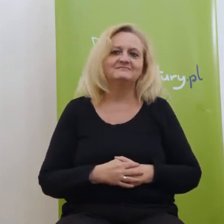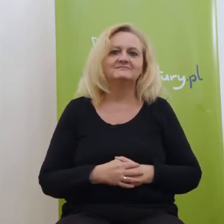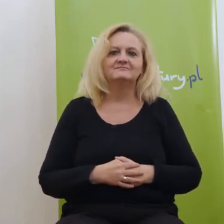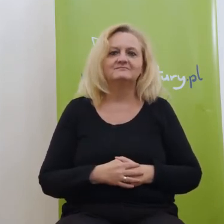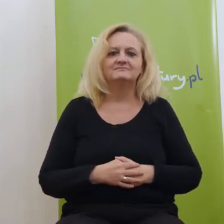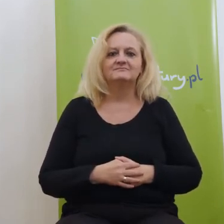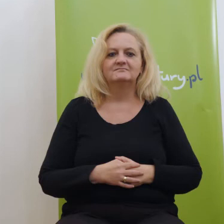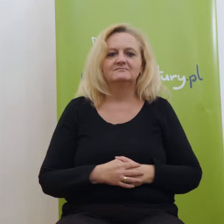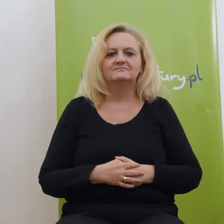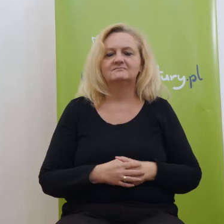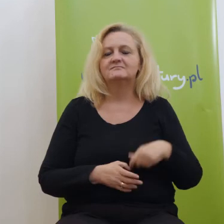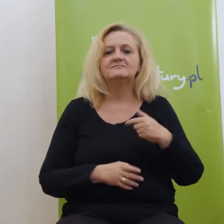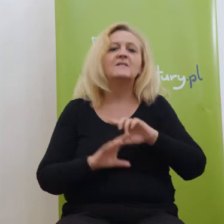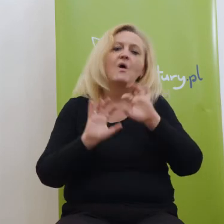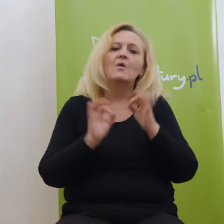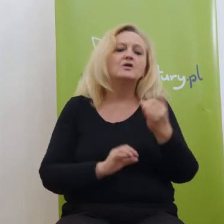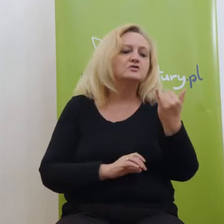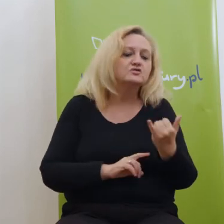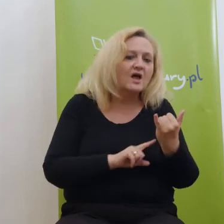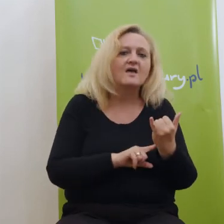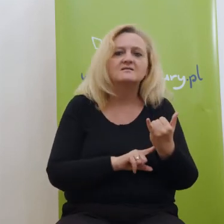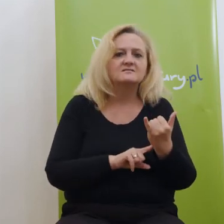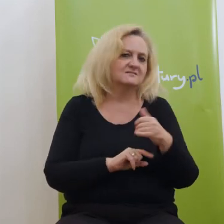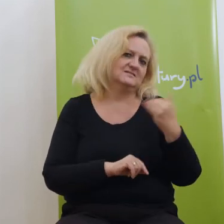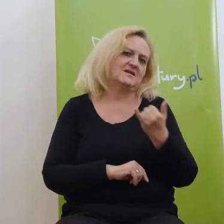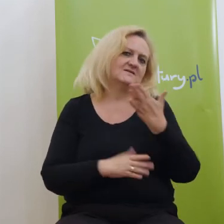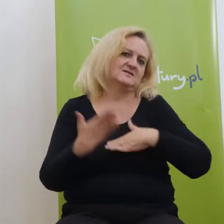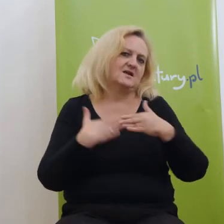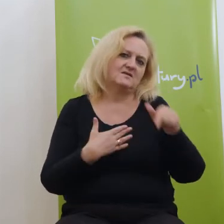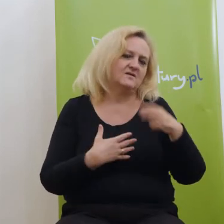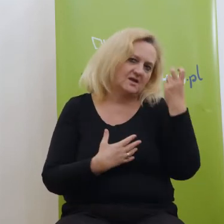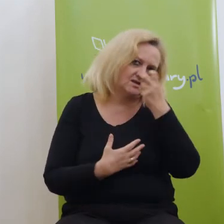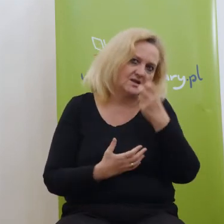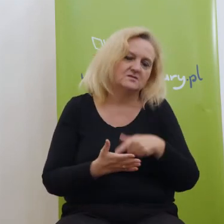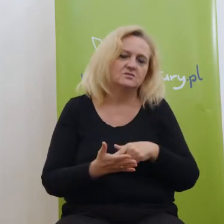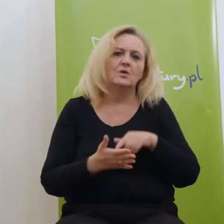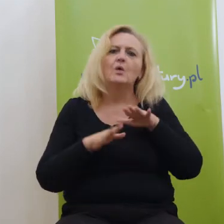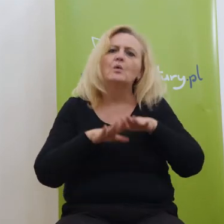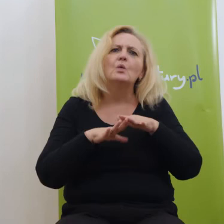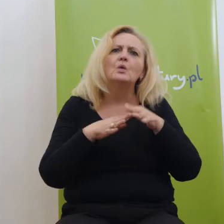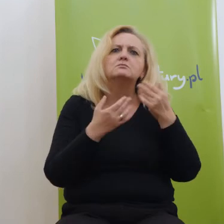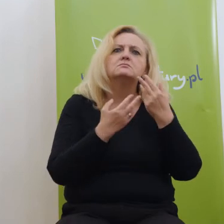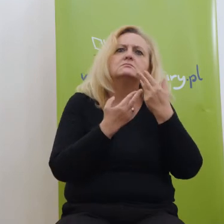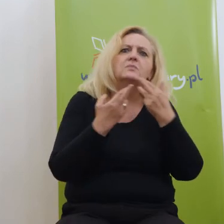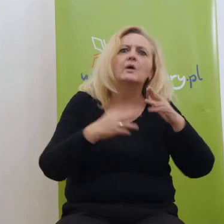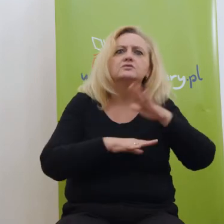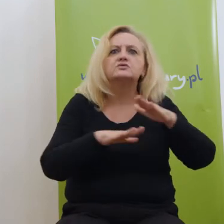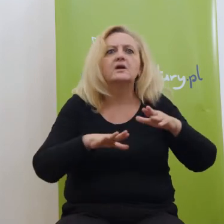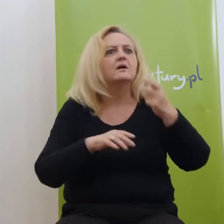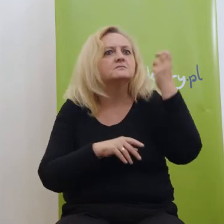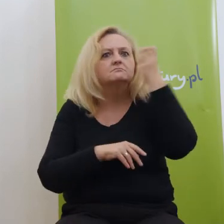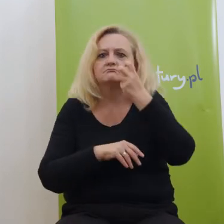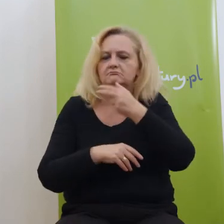Dziecko mnie bardzo interesuje w ogóle. Bardzo jest wiele takich wymiarów dziecka, które są dla mnie szalenie